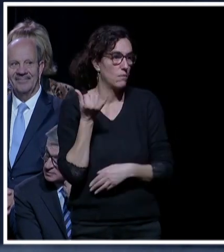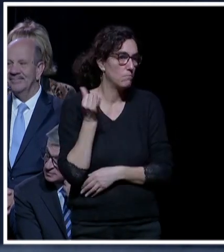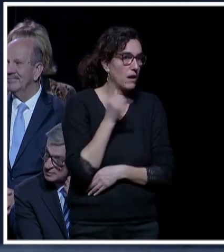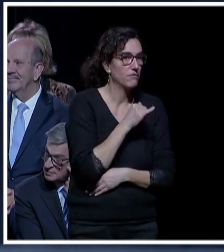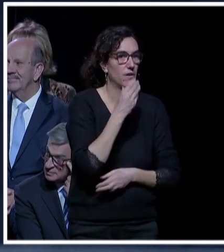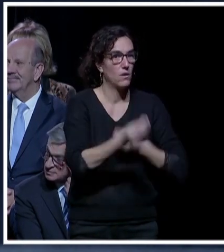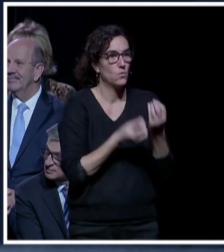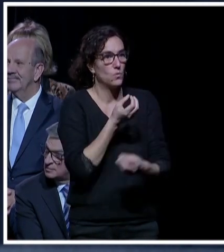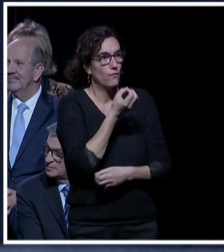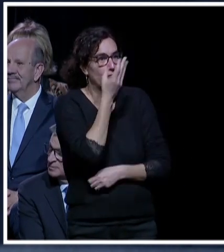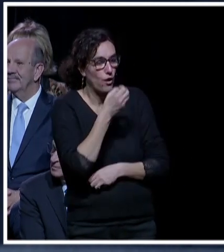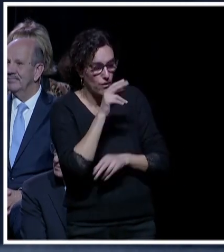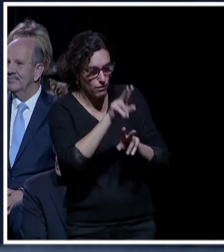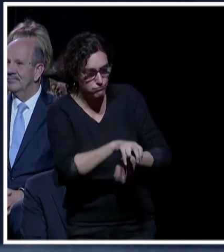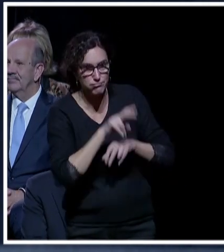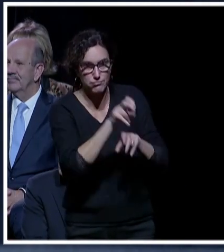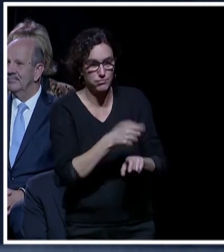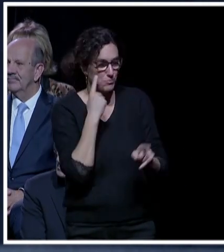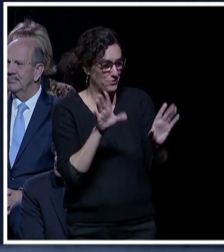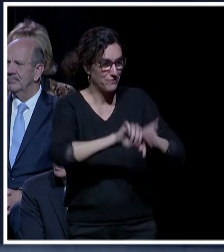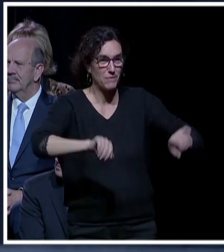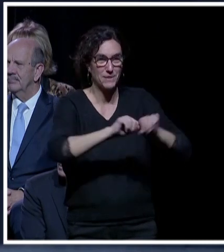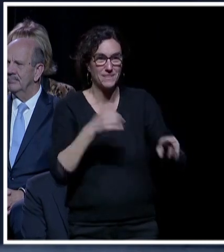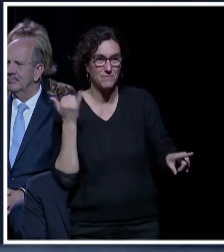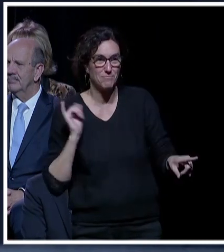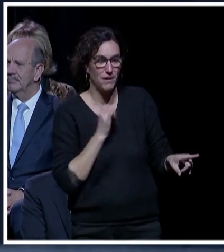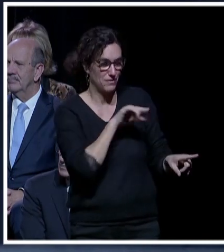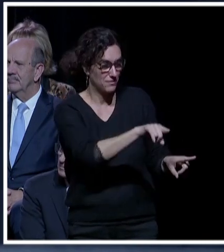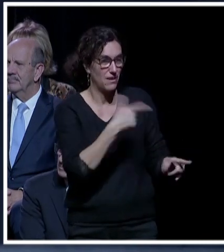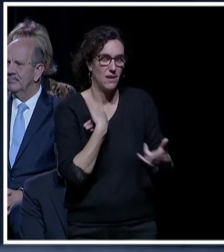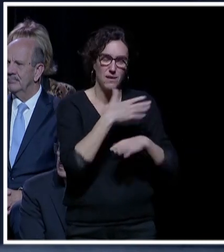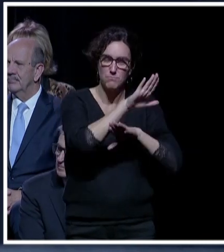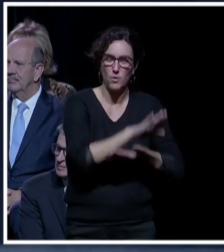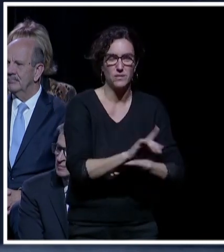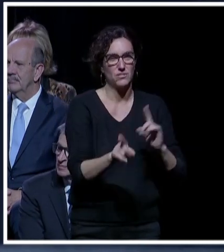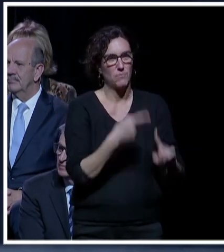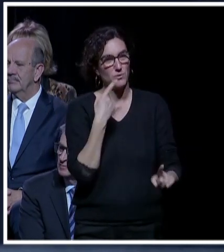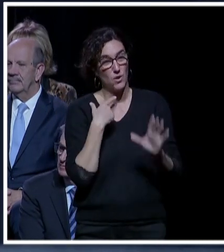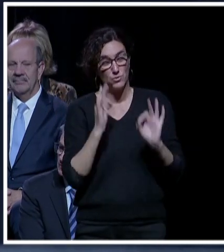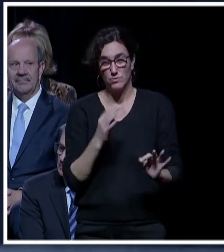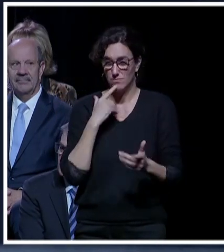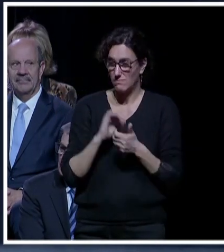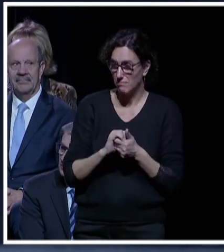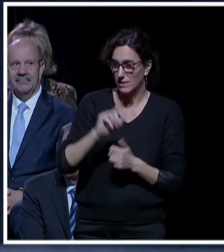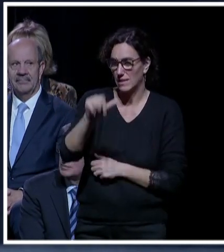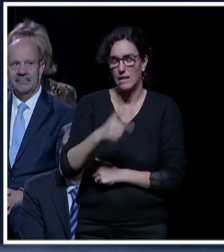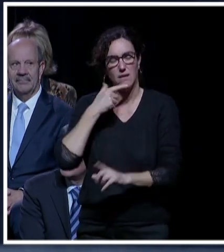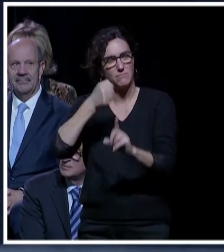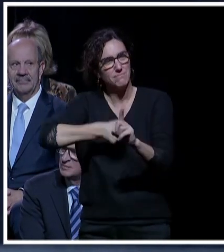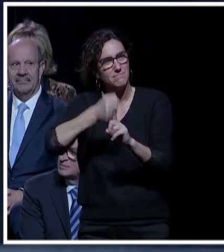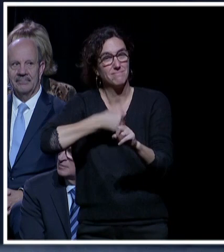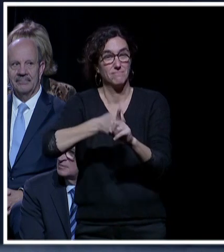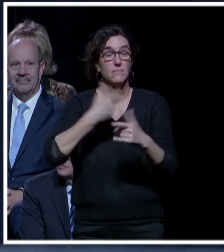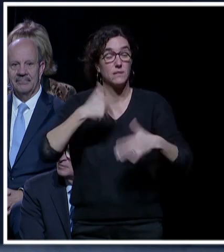salue notre ami Massé qui est ici, le président de Prodarome. Merci beaucoup. Il sait les combats que nous menons. Nous avons été ensemble